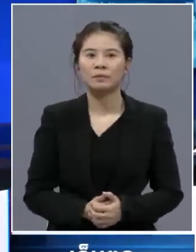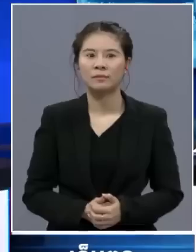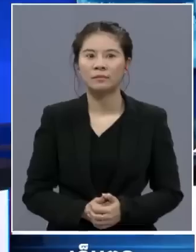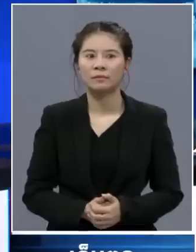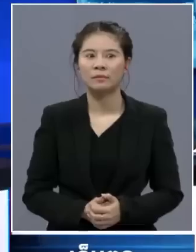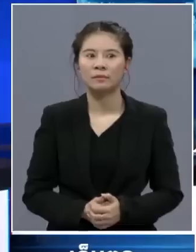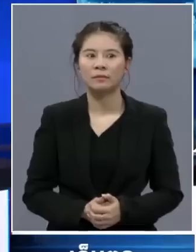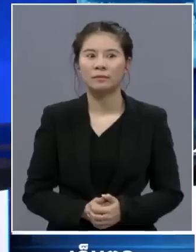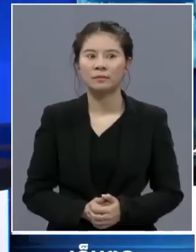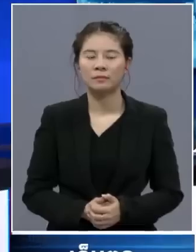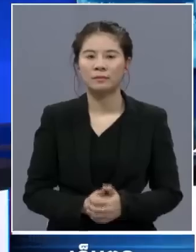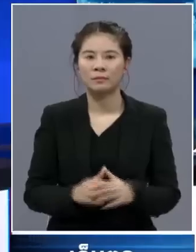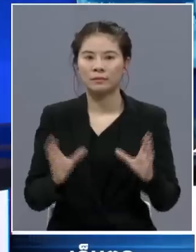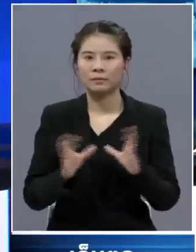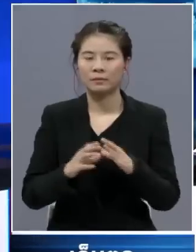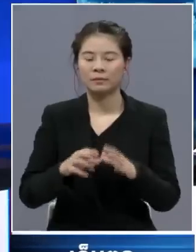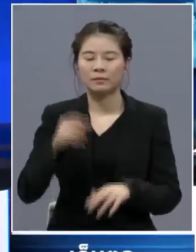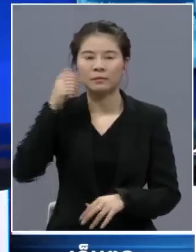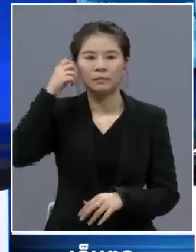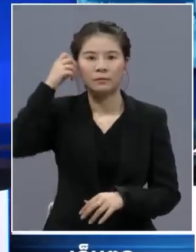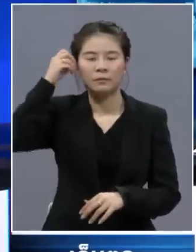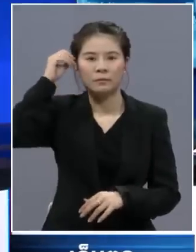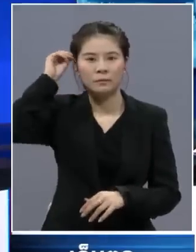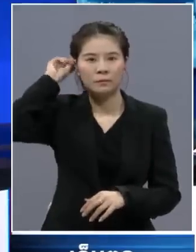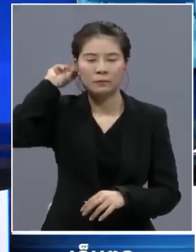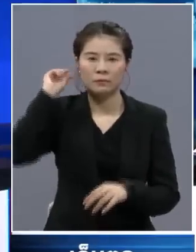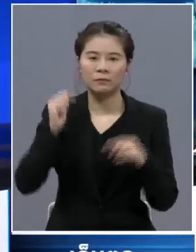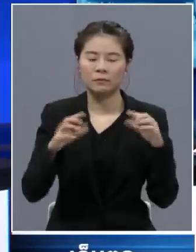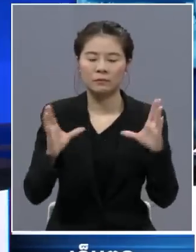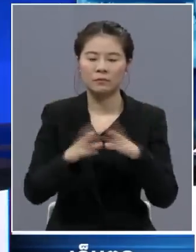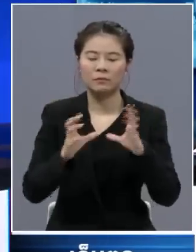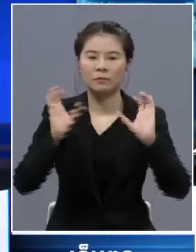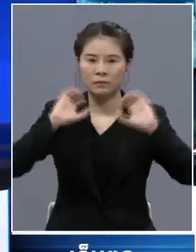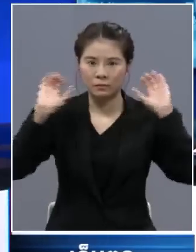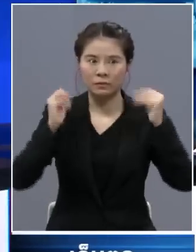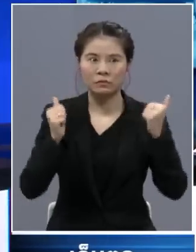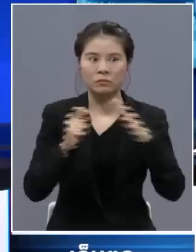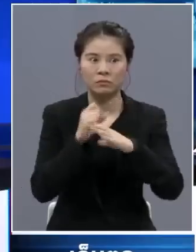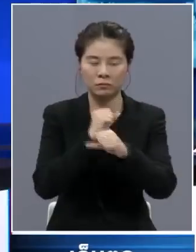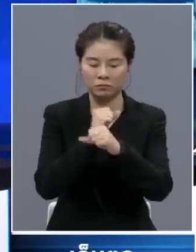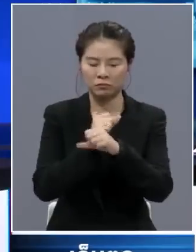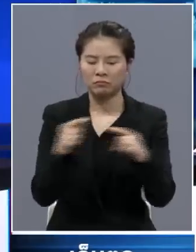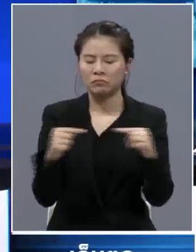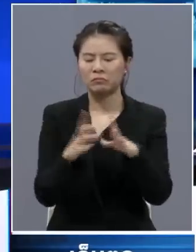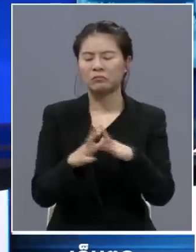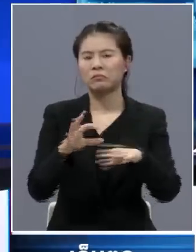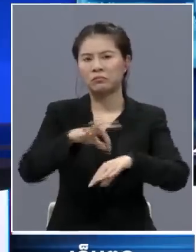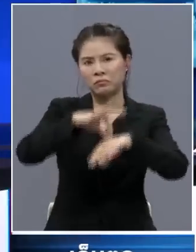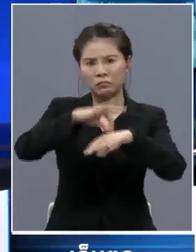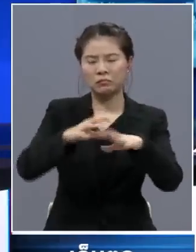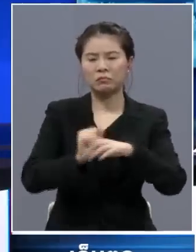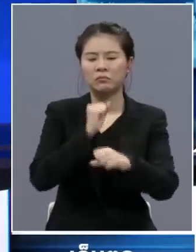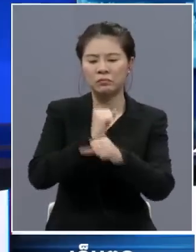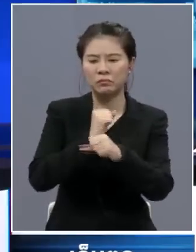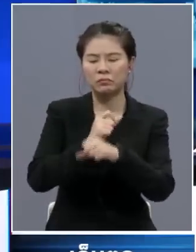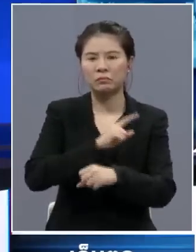ะเห็นว่าพรรคร่วมเนี่ยโดยเฉพาะพรรคแกนนำตอนเนี้ยเขาทำตัวเหมือนกับว่าเป็นรัฐบาลไปแล้วนะคือแสดงความมั่นใจ